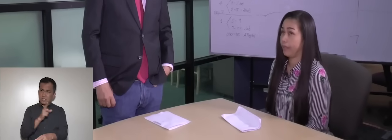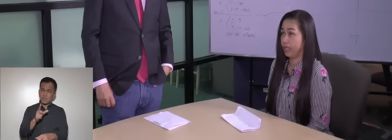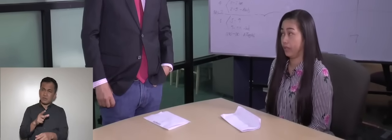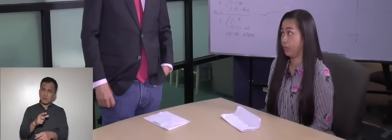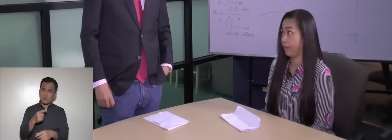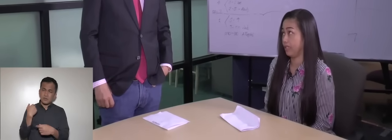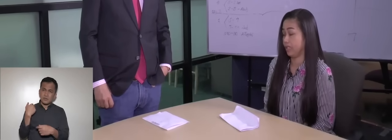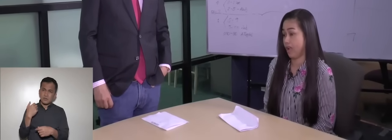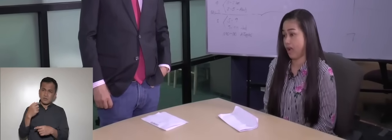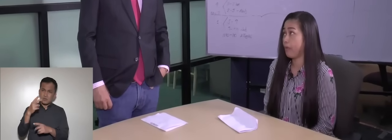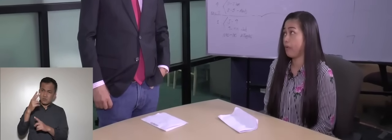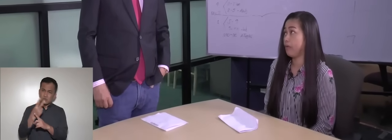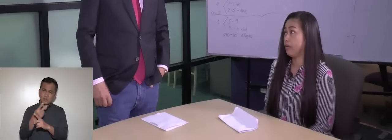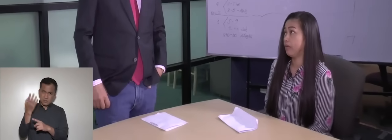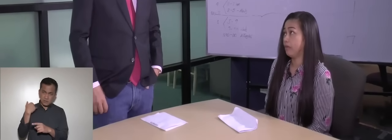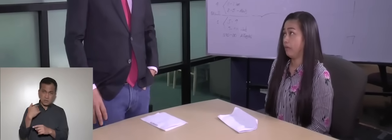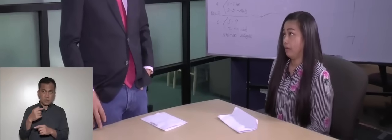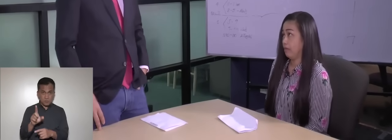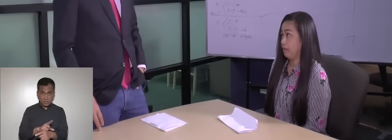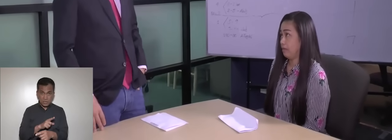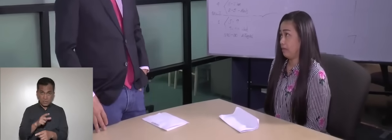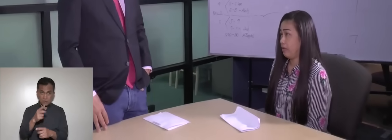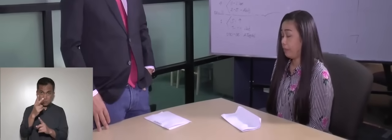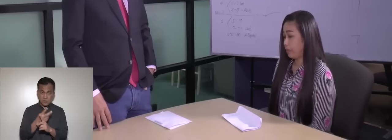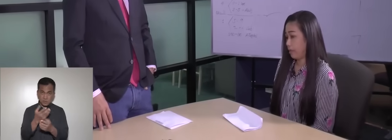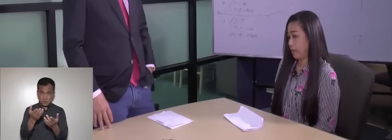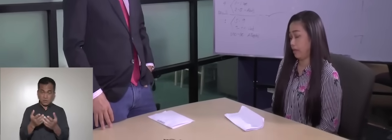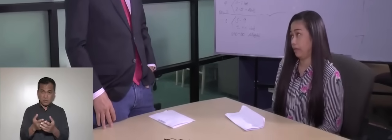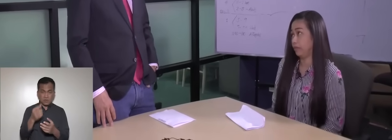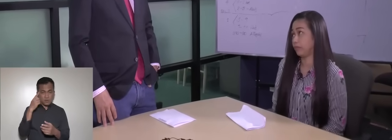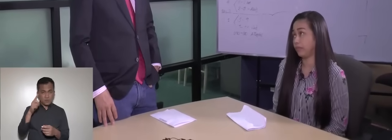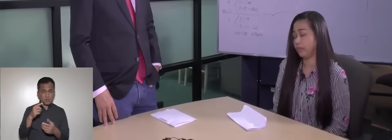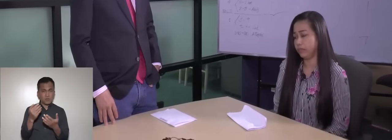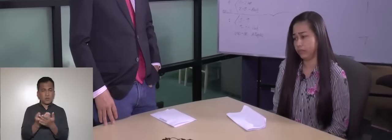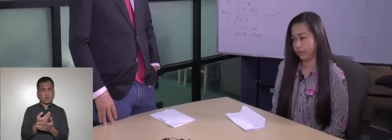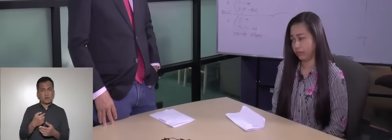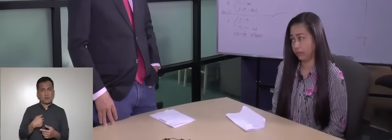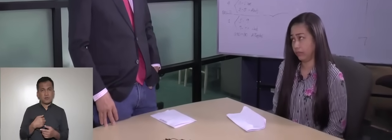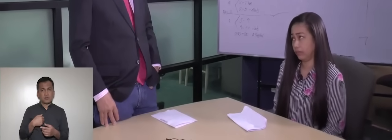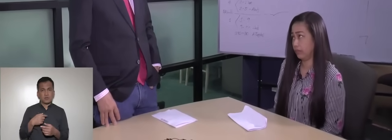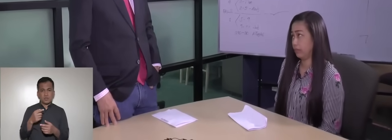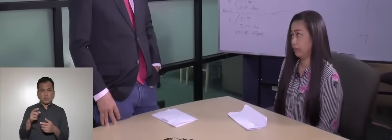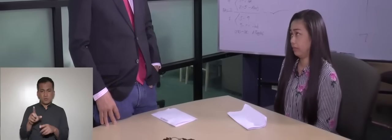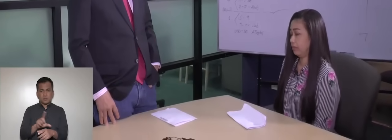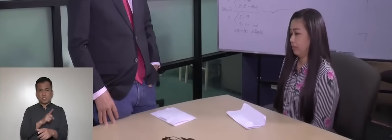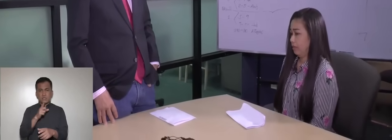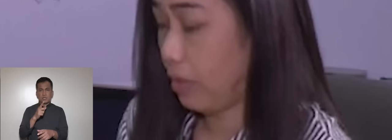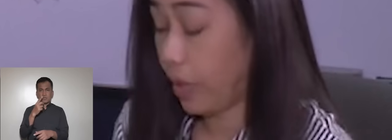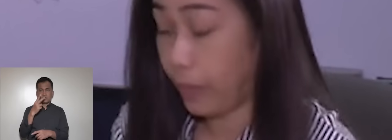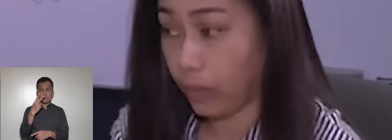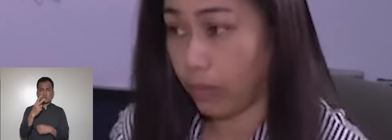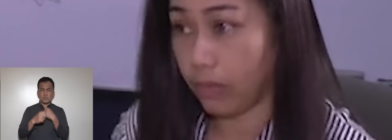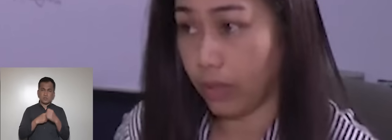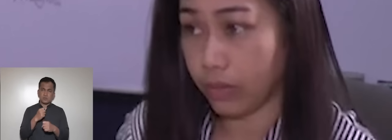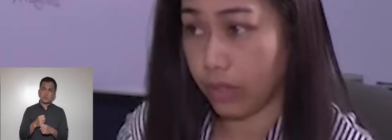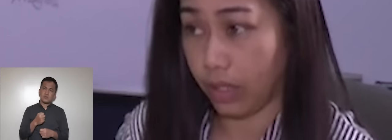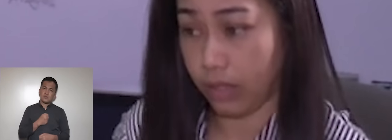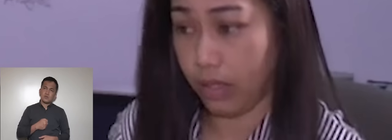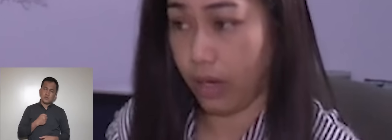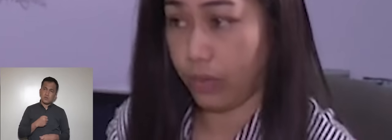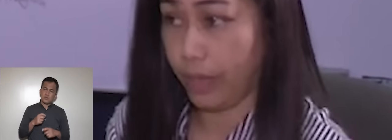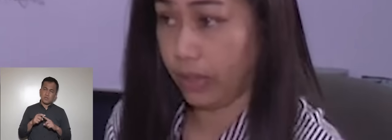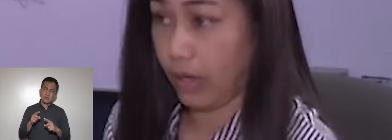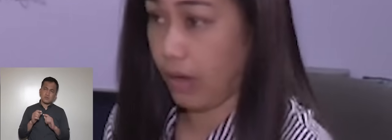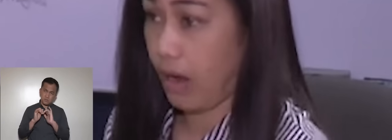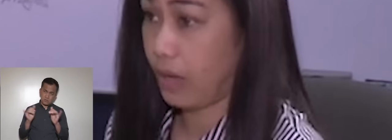sir. Mahigit 2 months na. Matagal na yung 2 months sa'yo? Para naman sa akin, bago lang yun. Ang matagal is 2 years. Sorry po kung ano, sir.